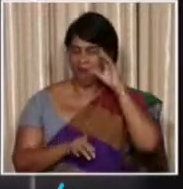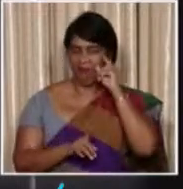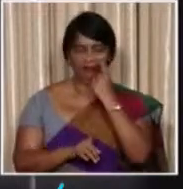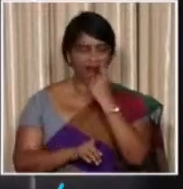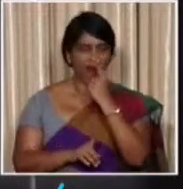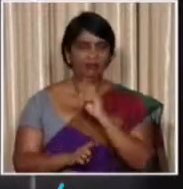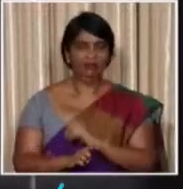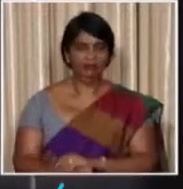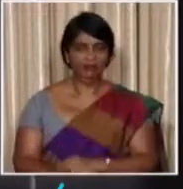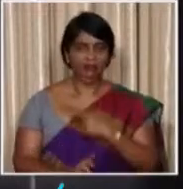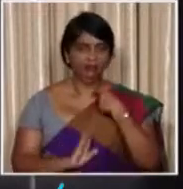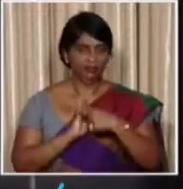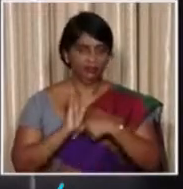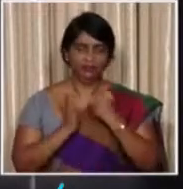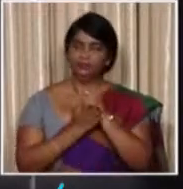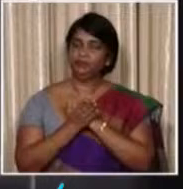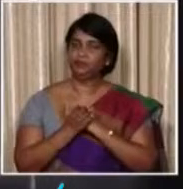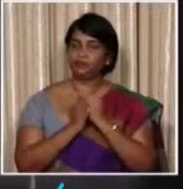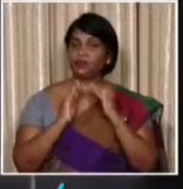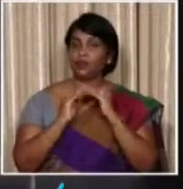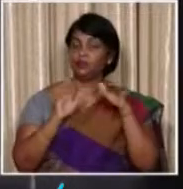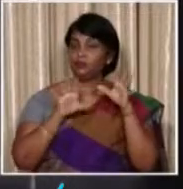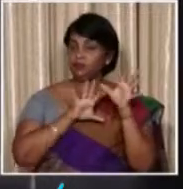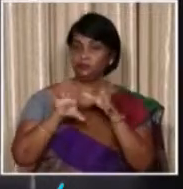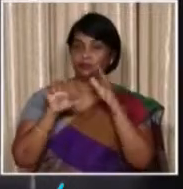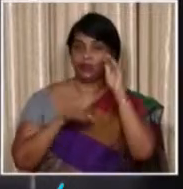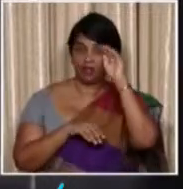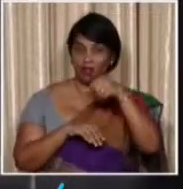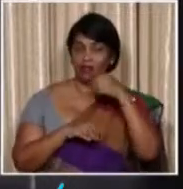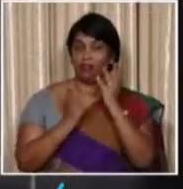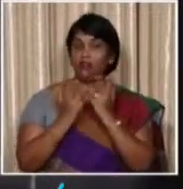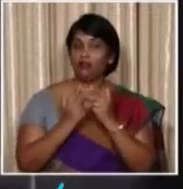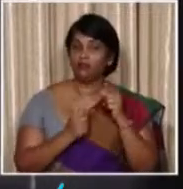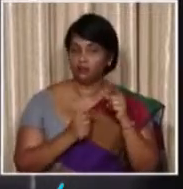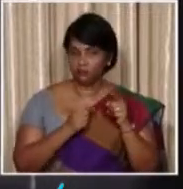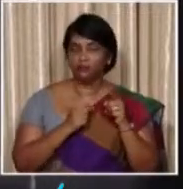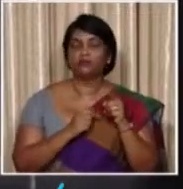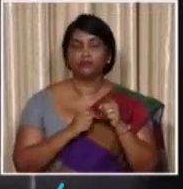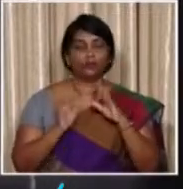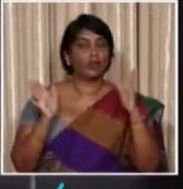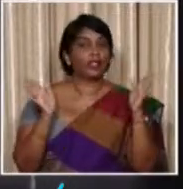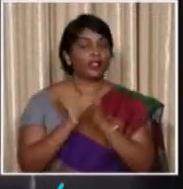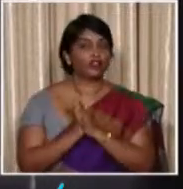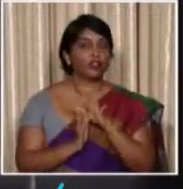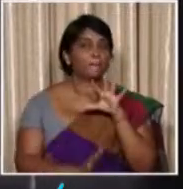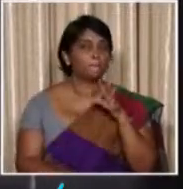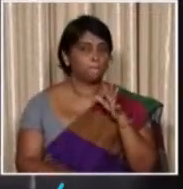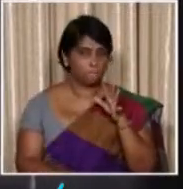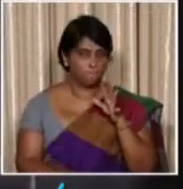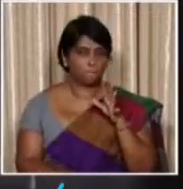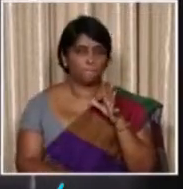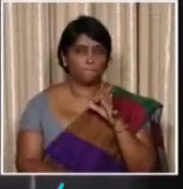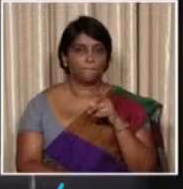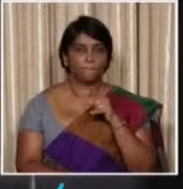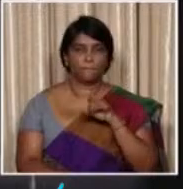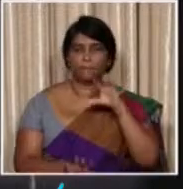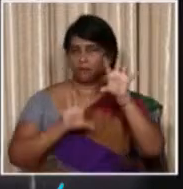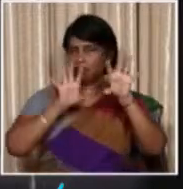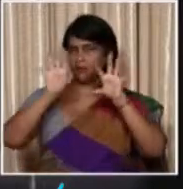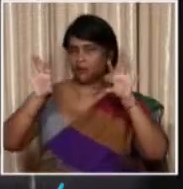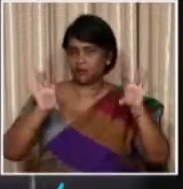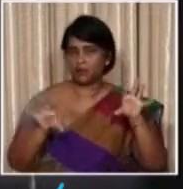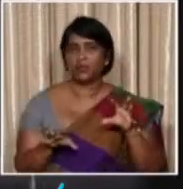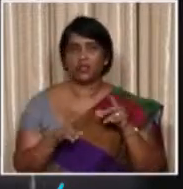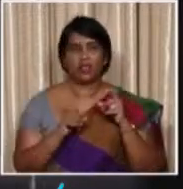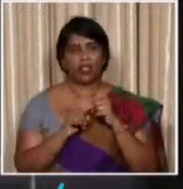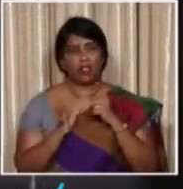තිබුණා. ලංකාව පුරාම ගම් වදින වල්ලලින්ගේ සංඛ්‍යාව එකතුව තිබුණේ 500ක් පමණ. එක එක ප්‍රදේශවල